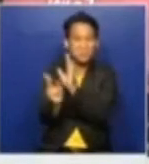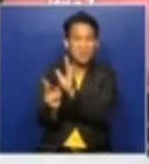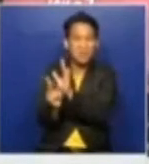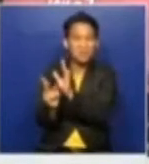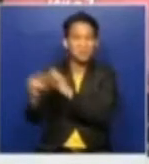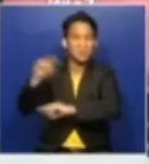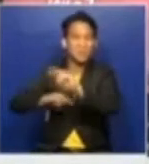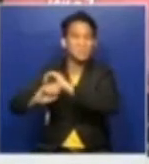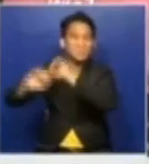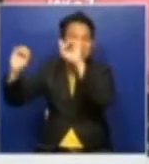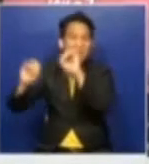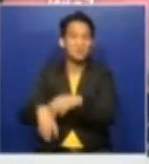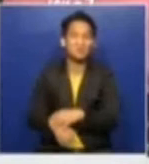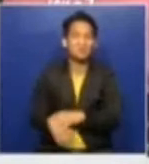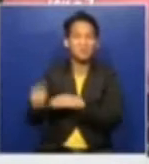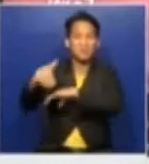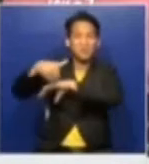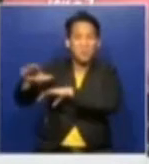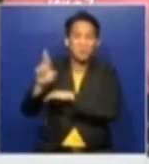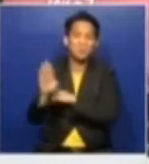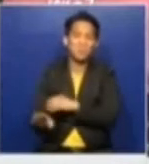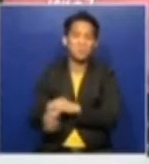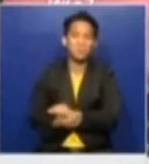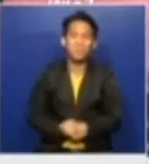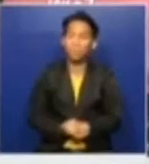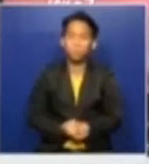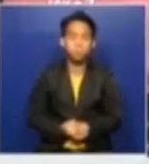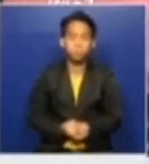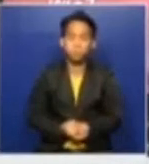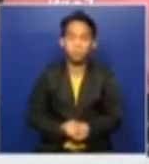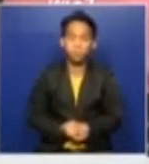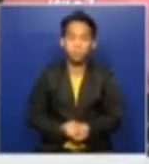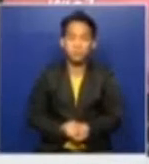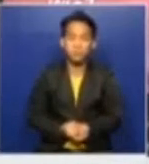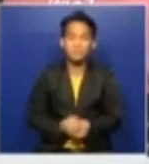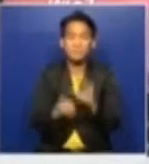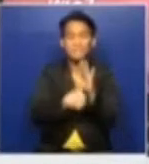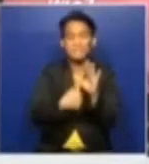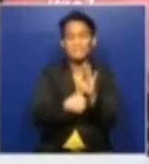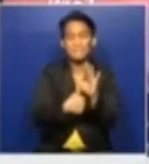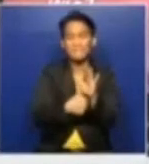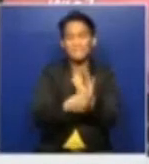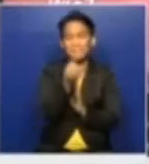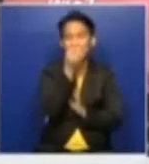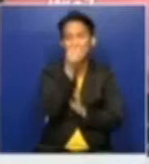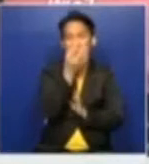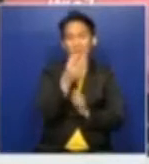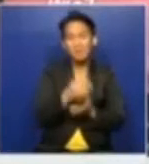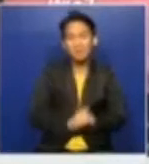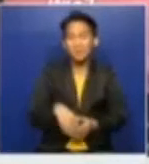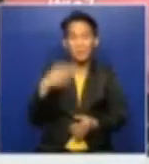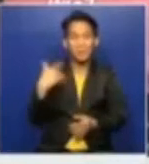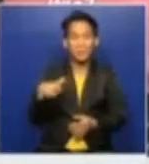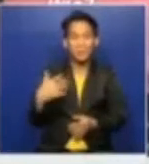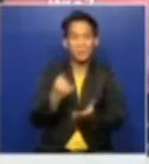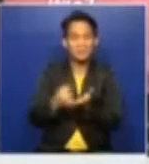เงินให้กับแค่ดอกเบี้ยก็หมดแล้วผมกำลังจะอภิปรายมีคุณครูท่านหนึ่งโทรมา